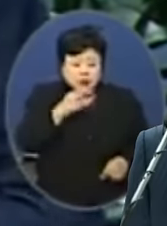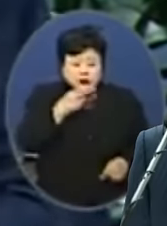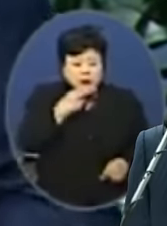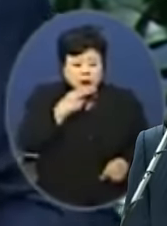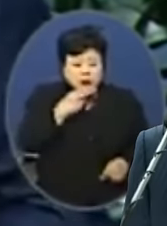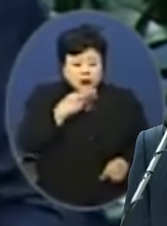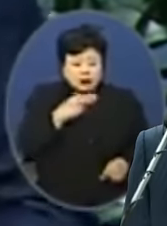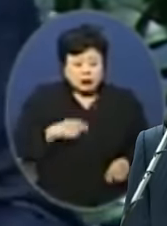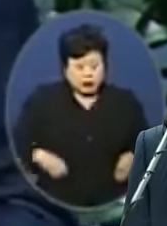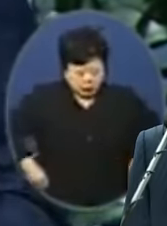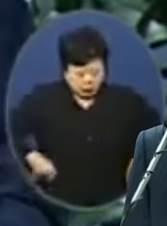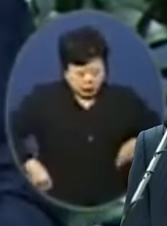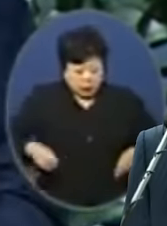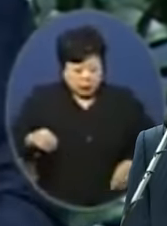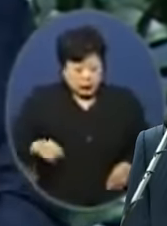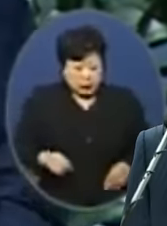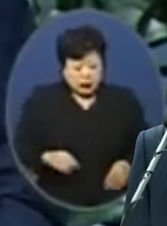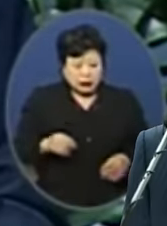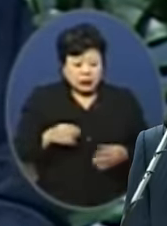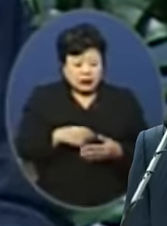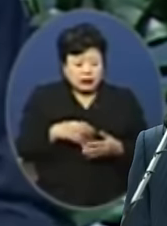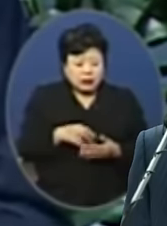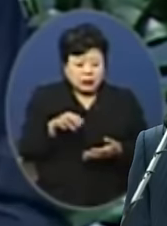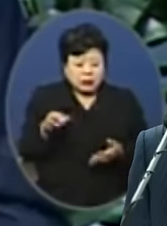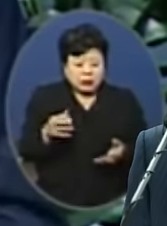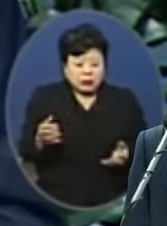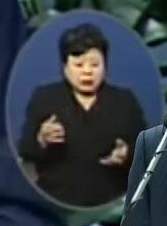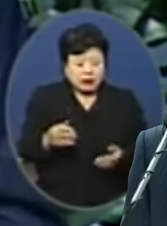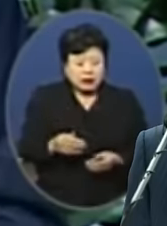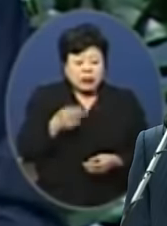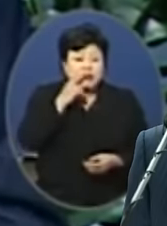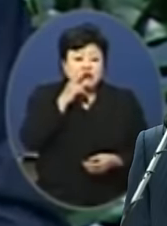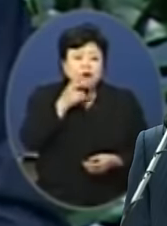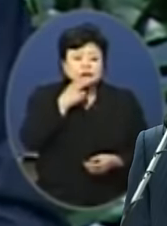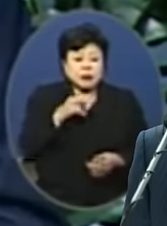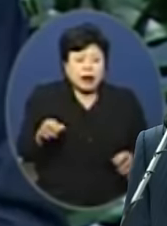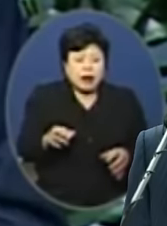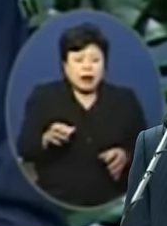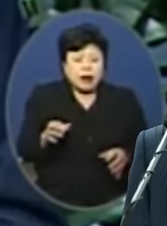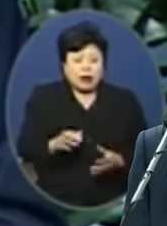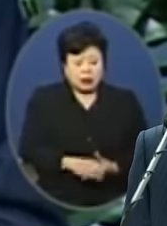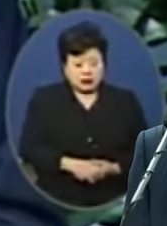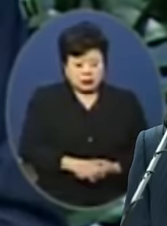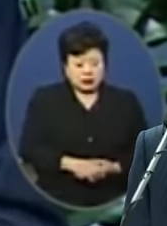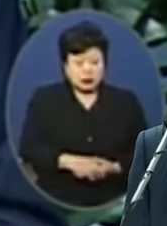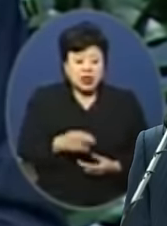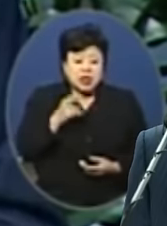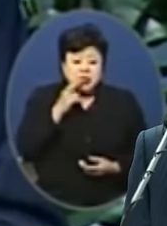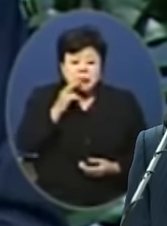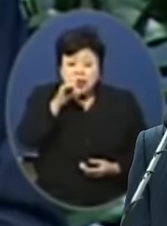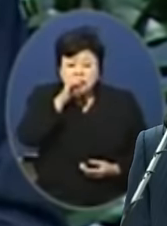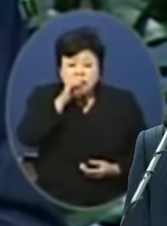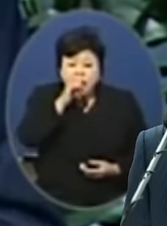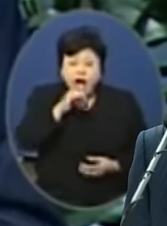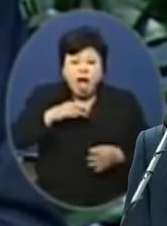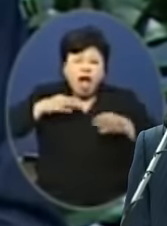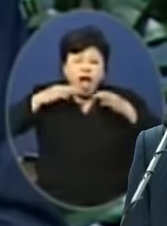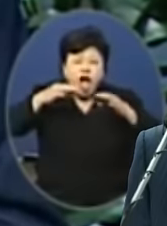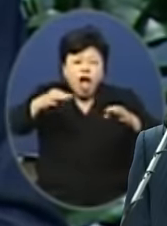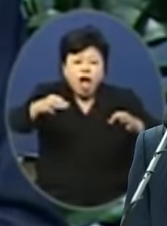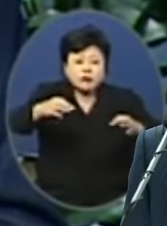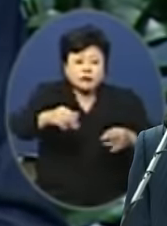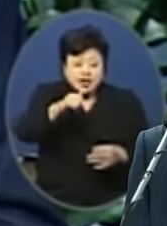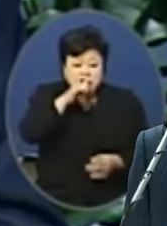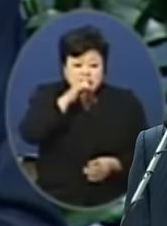이제 탁 틀어보고 손발을 벌벌 떨고 그러고 난 다음에 담배 있느냐고 이웃 밭을 향해서 고함을 치면 있다